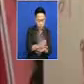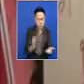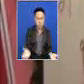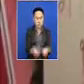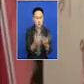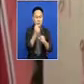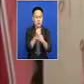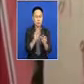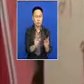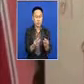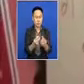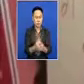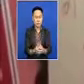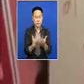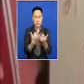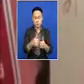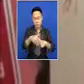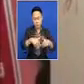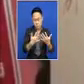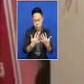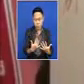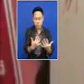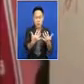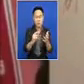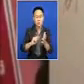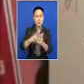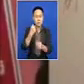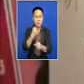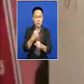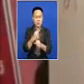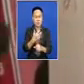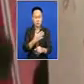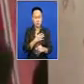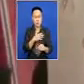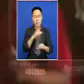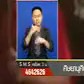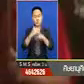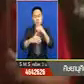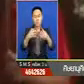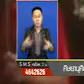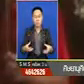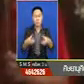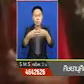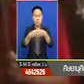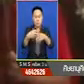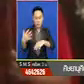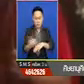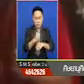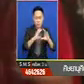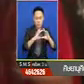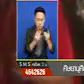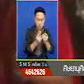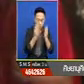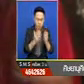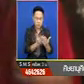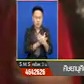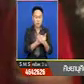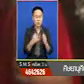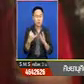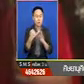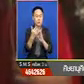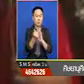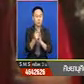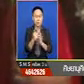ะและฐานแฟนคลับที่เหนียวแน่นนี่แหละค่ะคุณผู้ชมมันเป็นต้นทุนที่ทำให้เขาสามารถต่อยอดรวมกลุ่มการเมืองเป็นชมรมคนรักอุดรได้ตั้ง